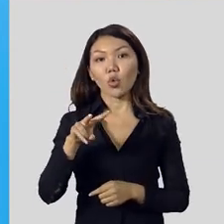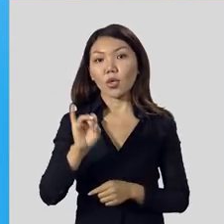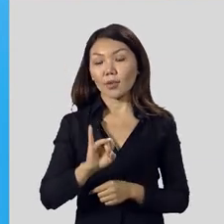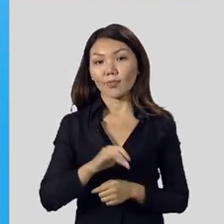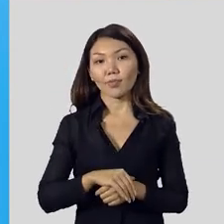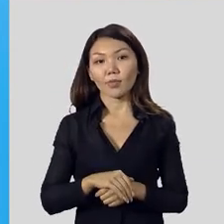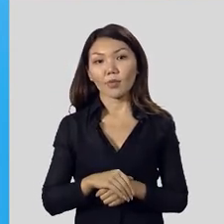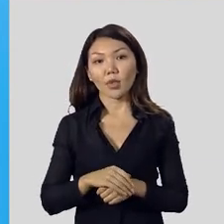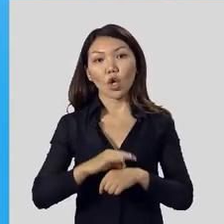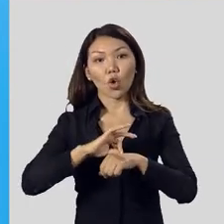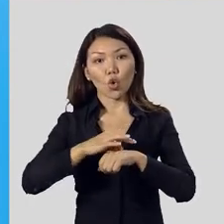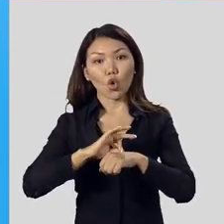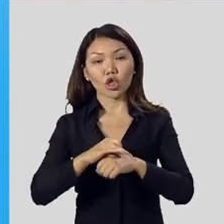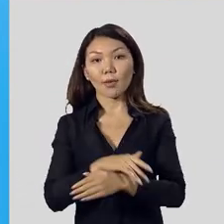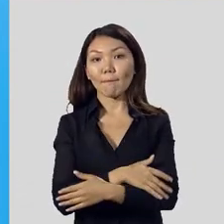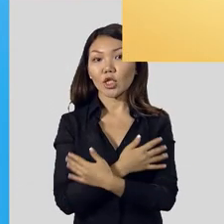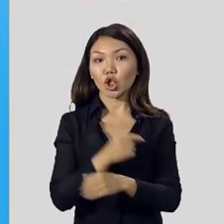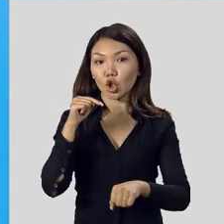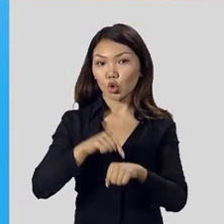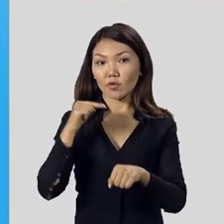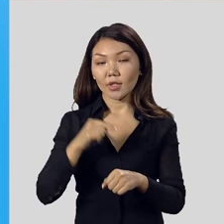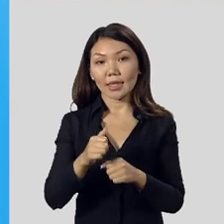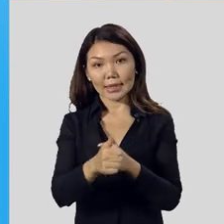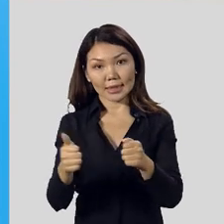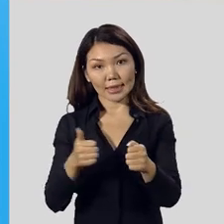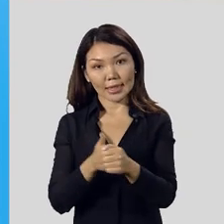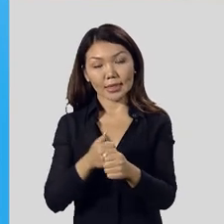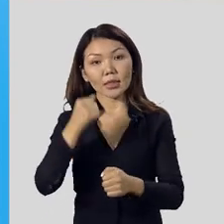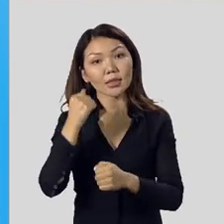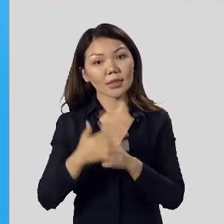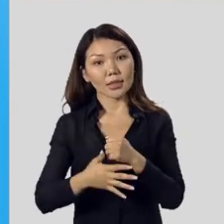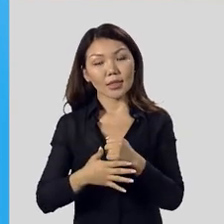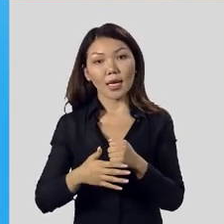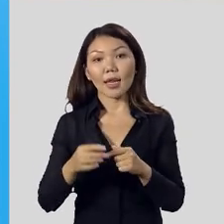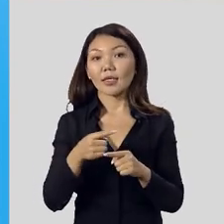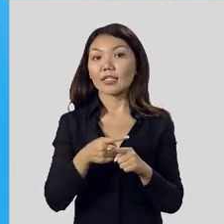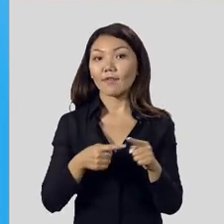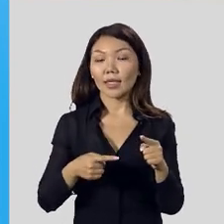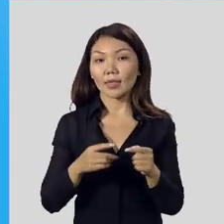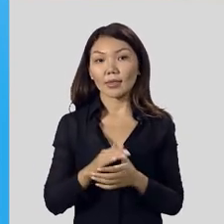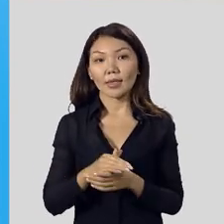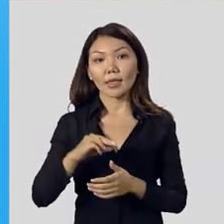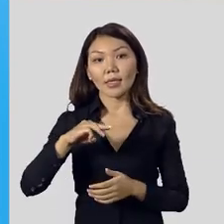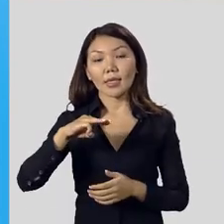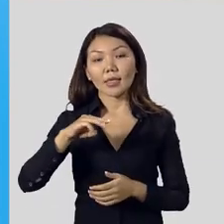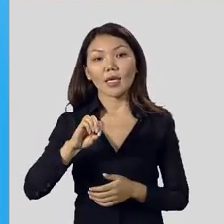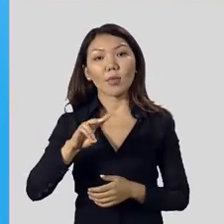Зона кожно-мышечной чувствительности – в задней центральной извилине – теменной